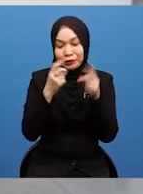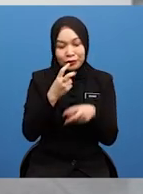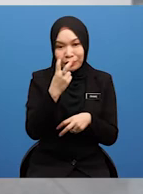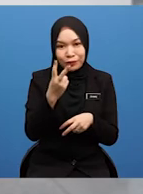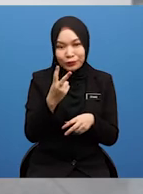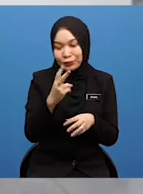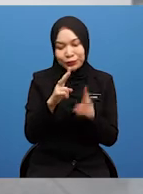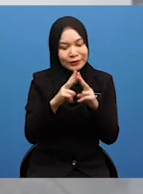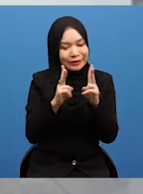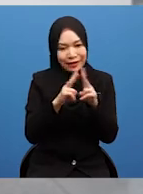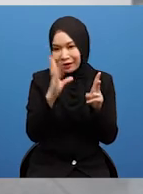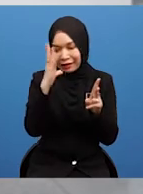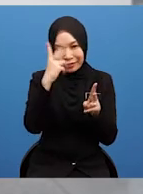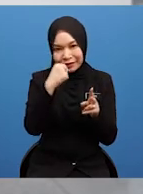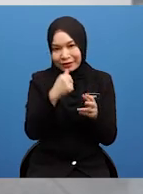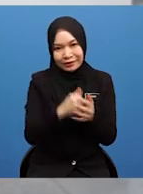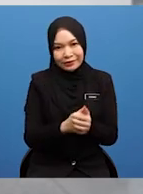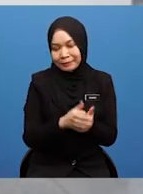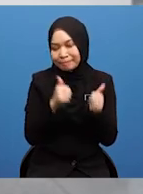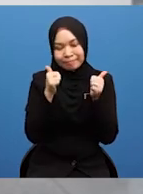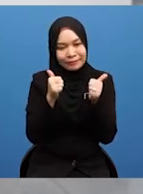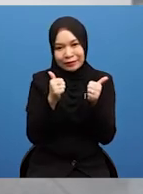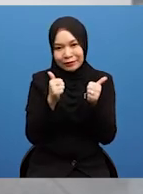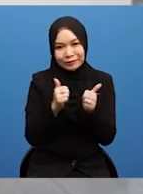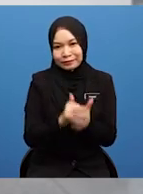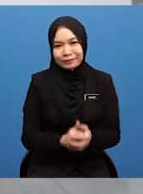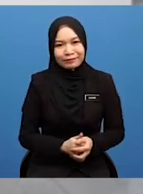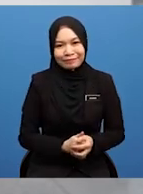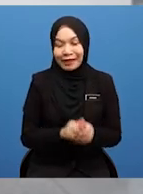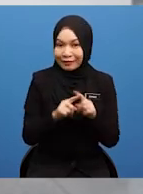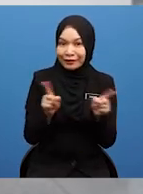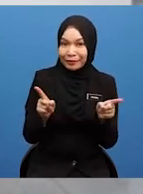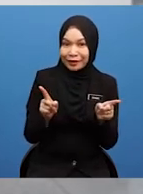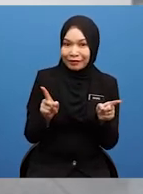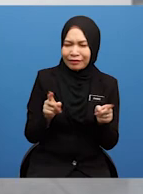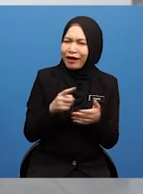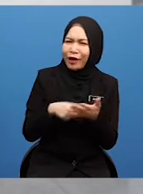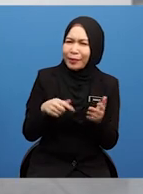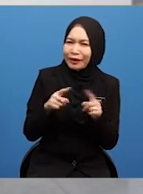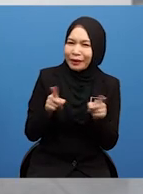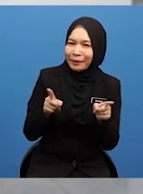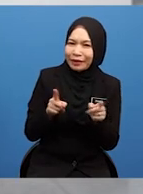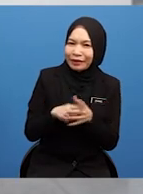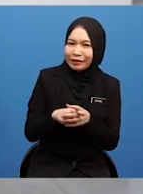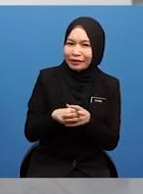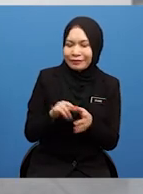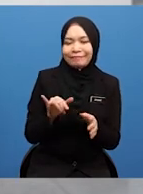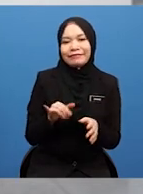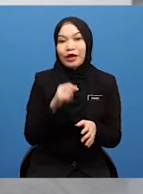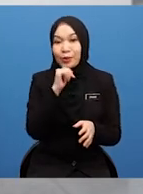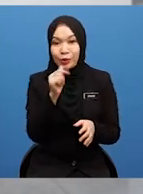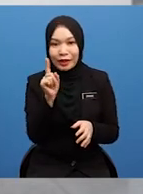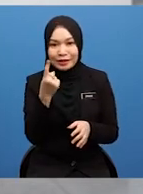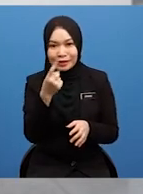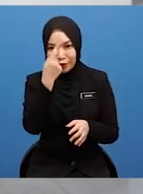Sanyo saya terujak hah memang macam nih tapi ada tapi lagi bukan sekadar menyiapkan hasil karya saja